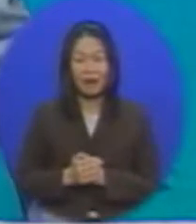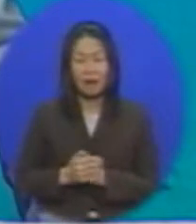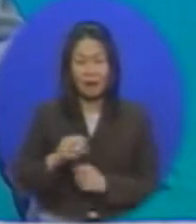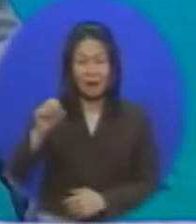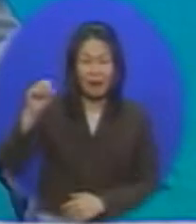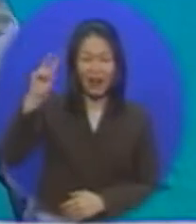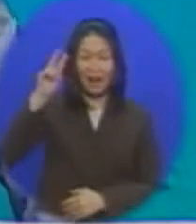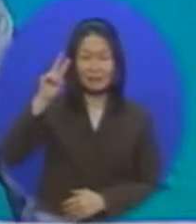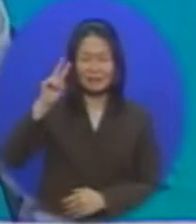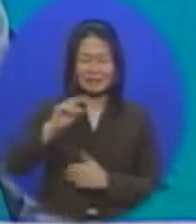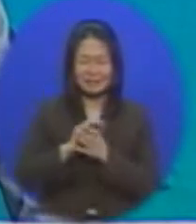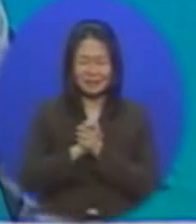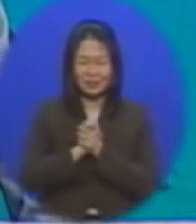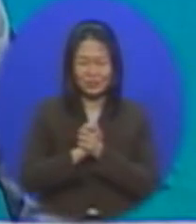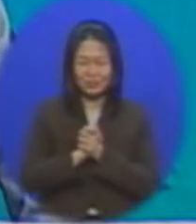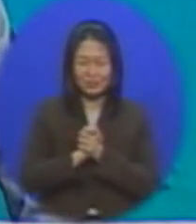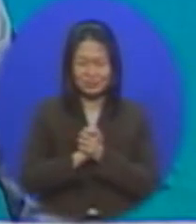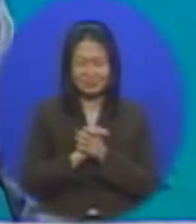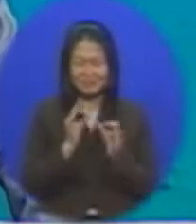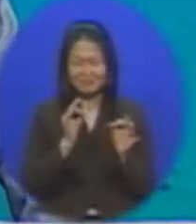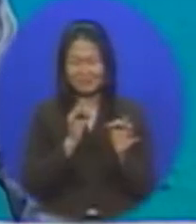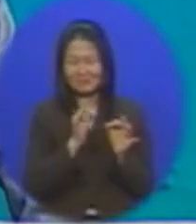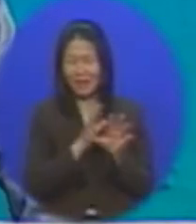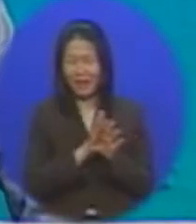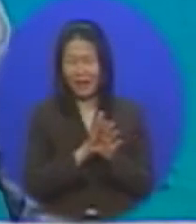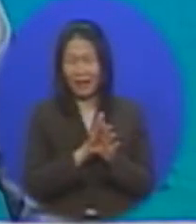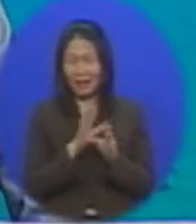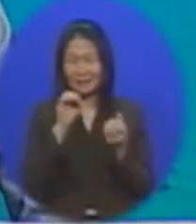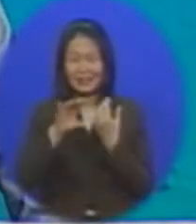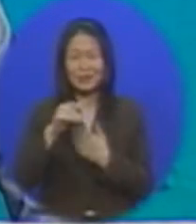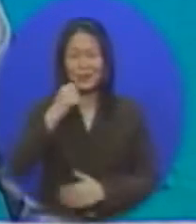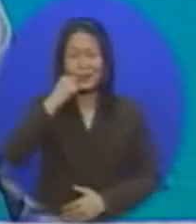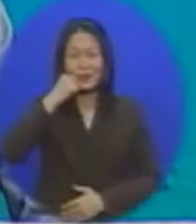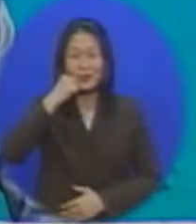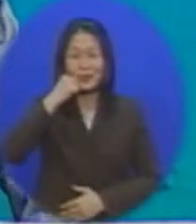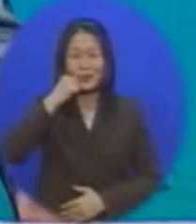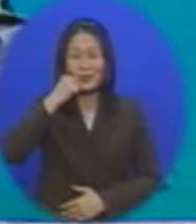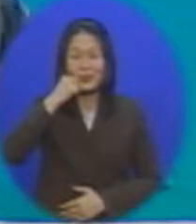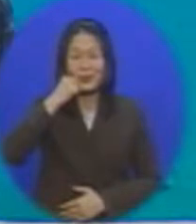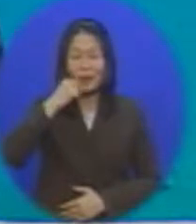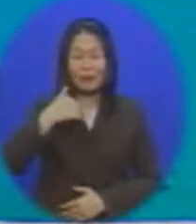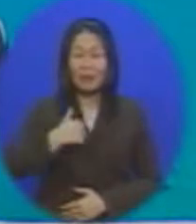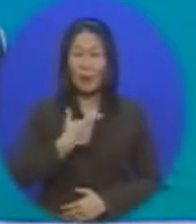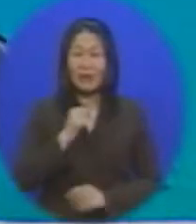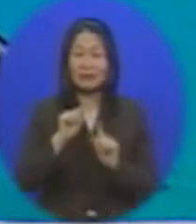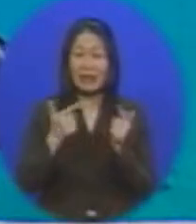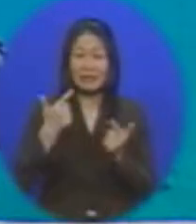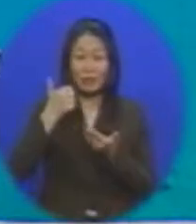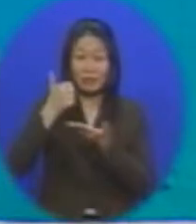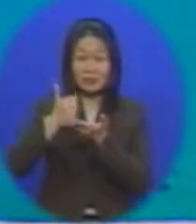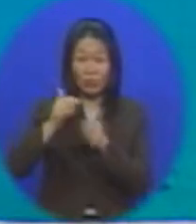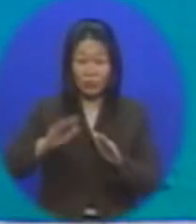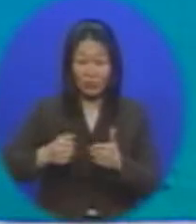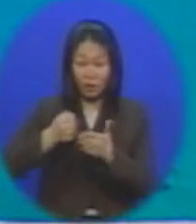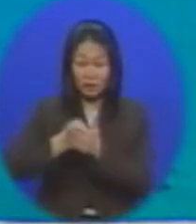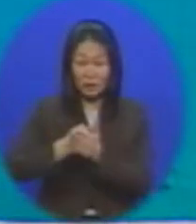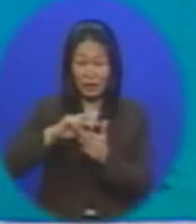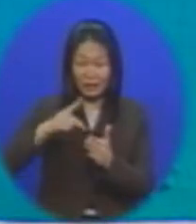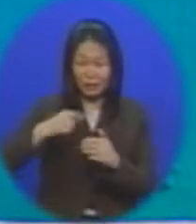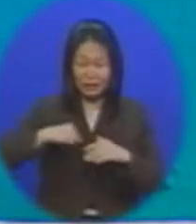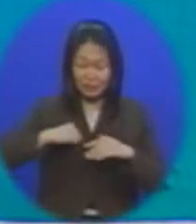갑자기 기도가 싹 사라지면서 대답을 못 하겠더라구요 내가 원하지 않는 분이 오늘 결정됐다 순종